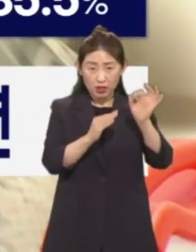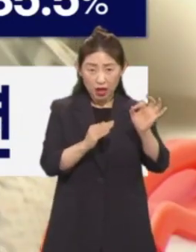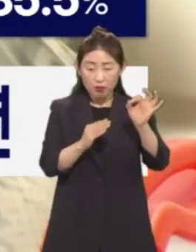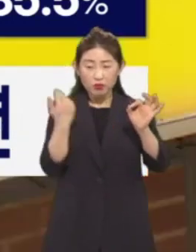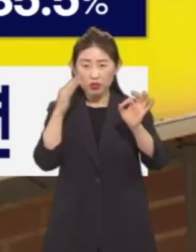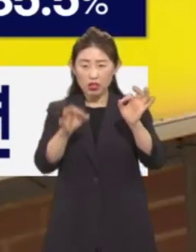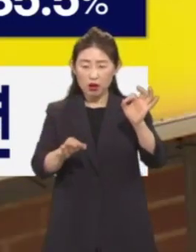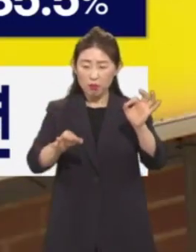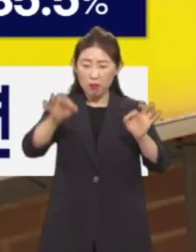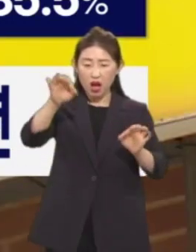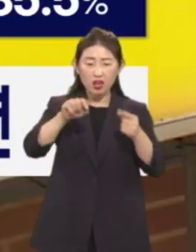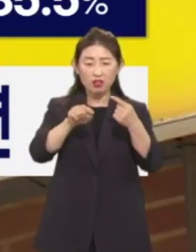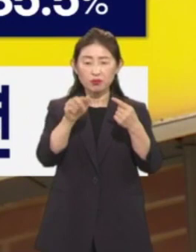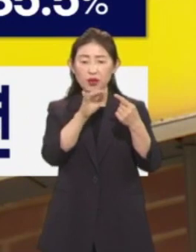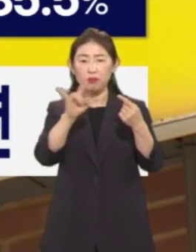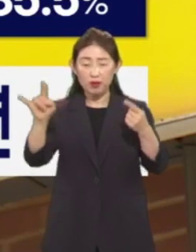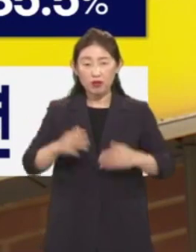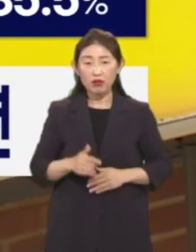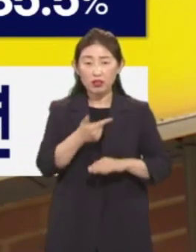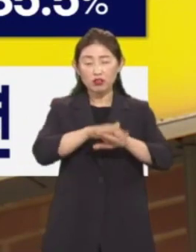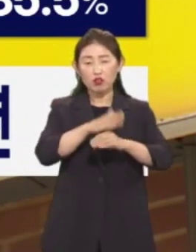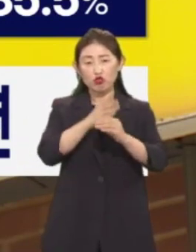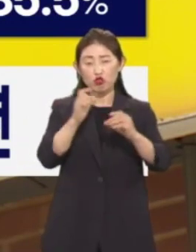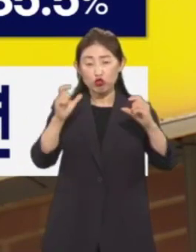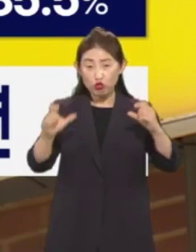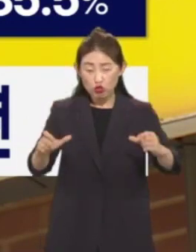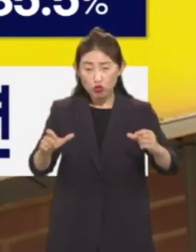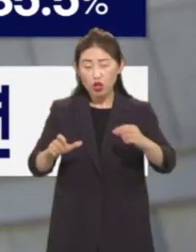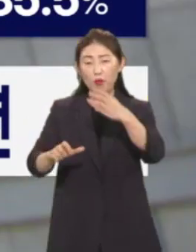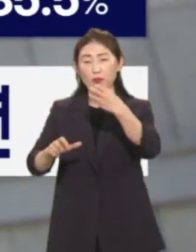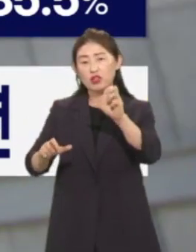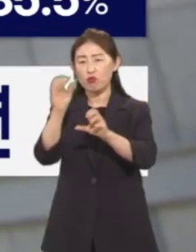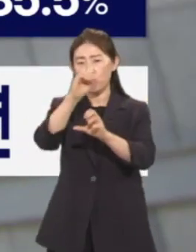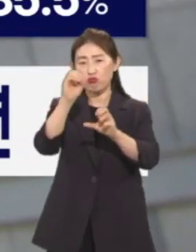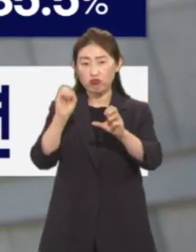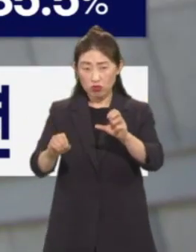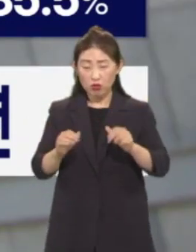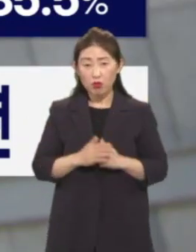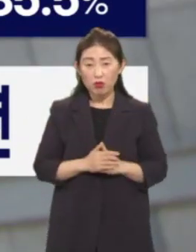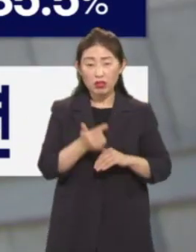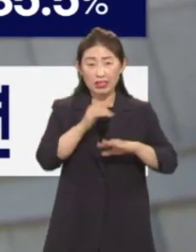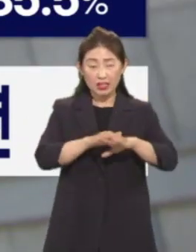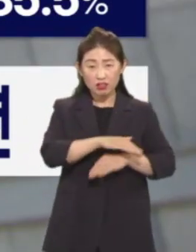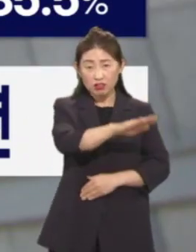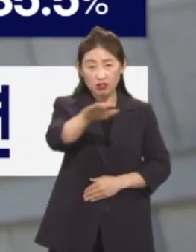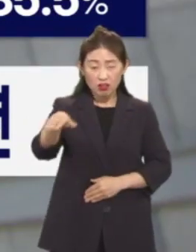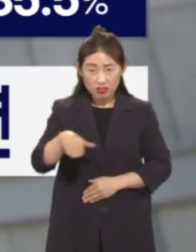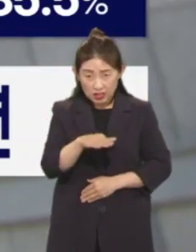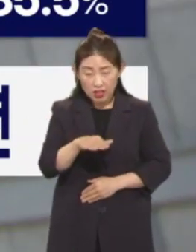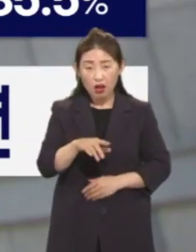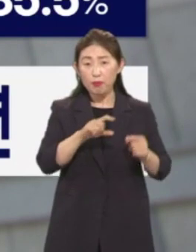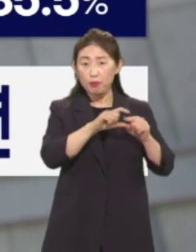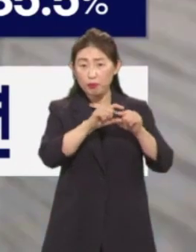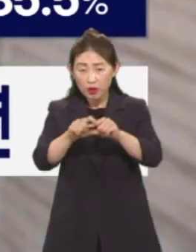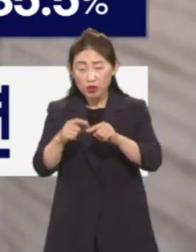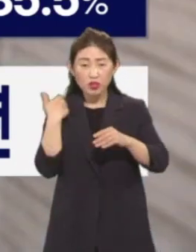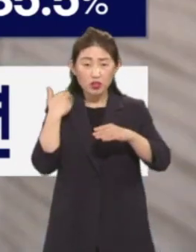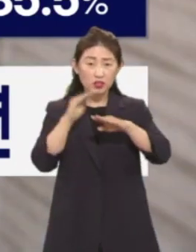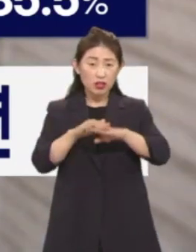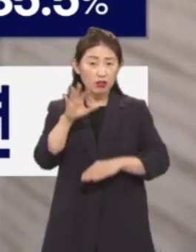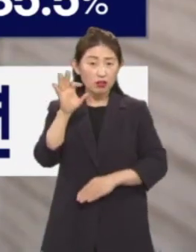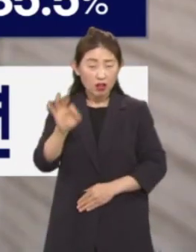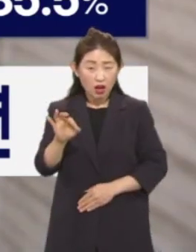달했습니다. 대원 중구도 전세가율이 85.5%를 기록하는 등 대전시 전체 연립 다세대 평균